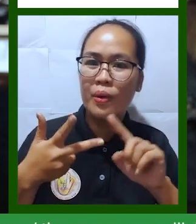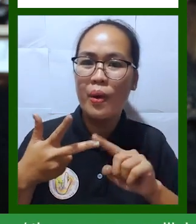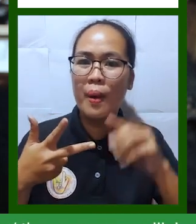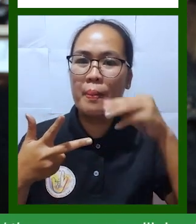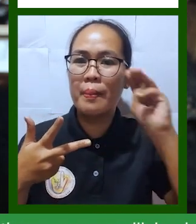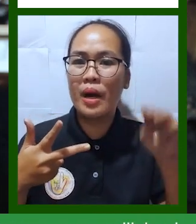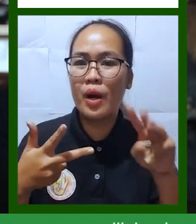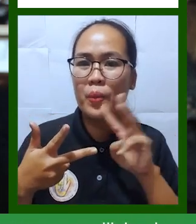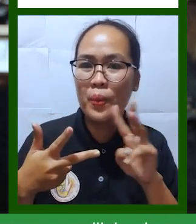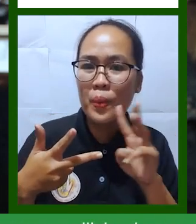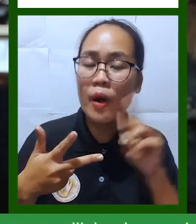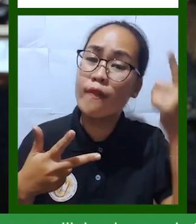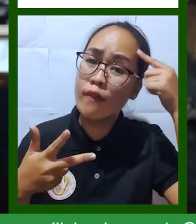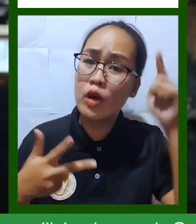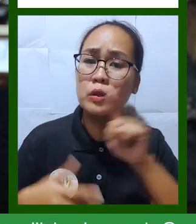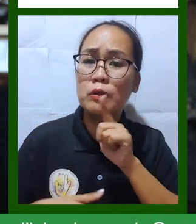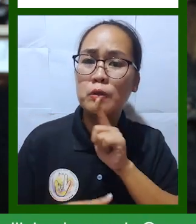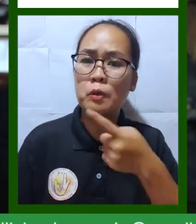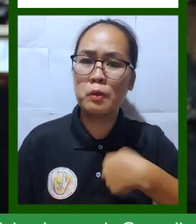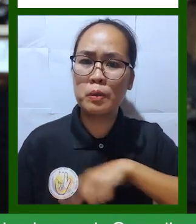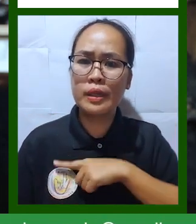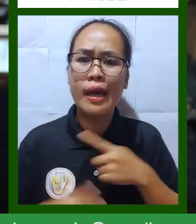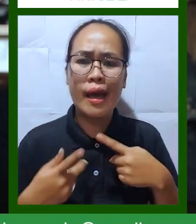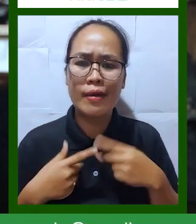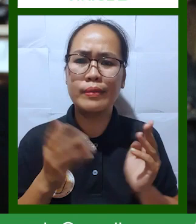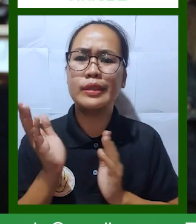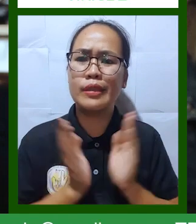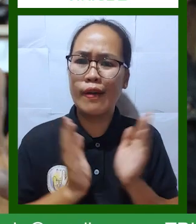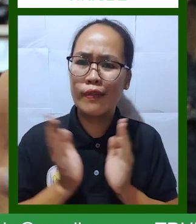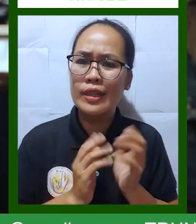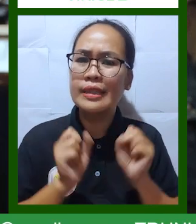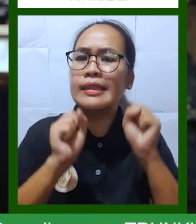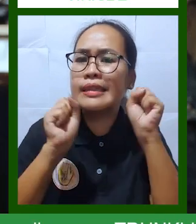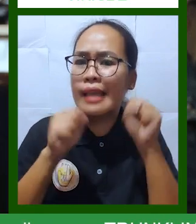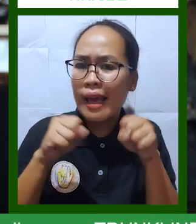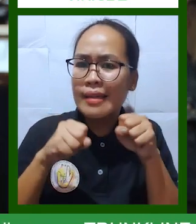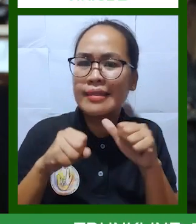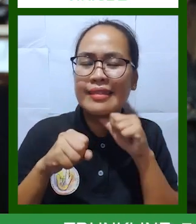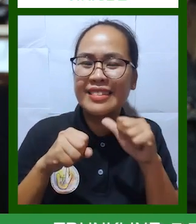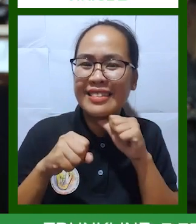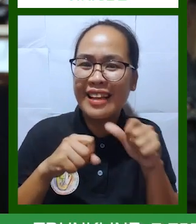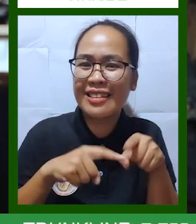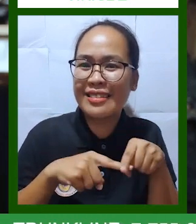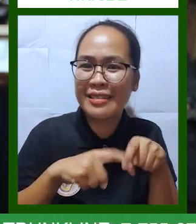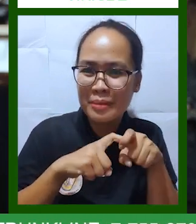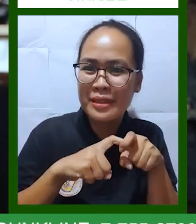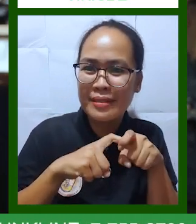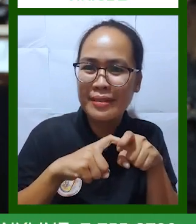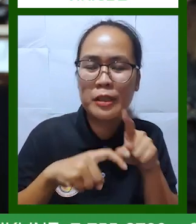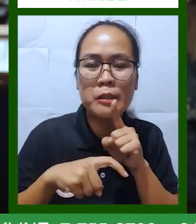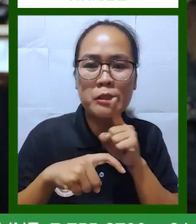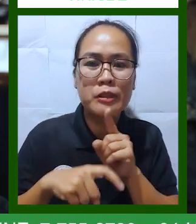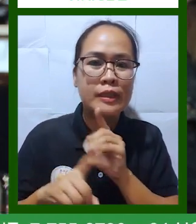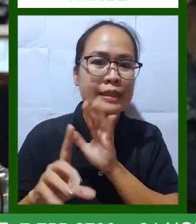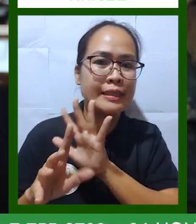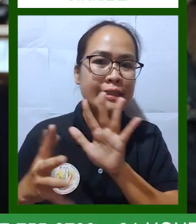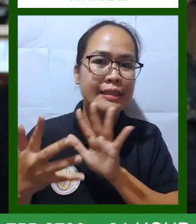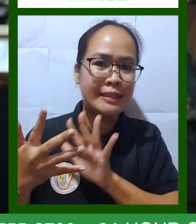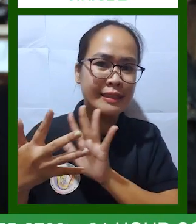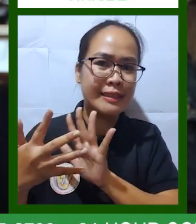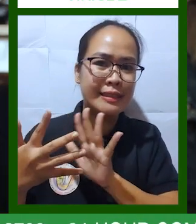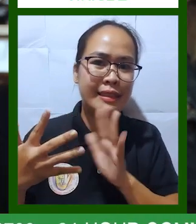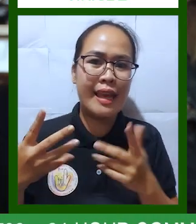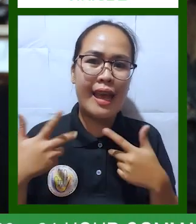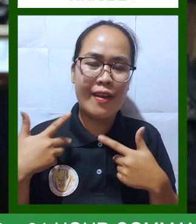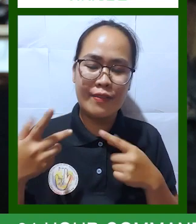Water. Nang sa ganun ay matiyak po natin na ang mga serbisyo nila, no, ay hindi maantala. Yung serbisyo na